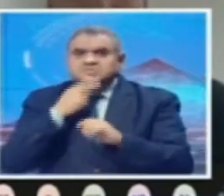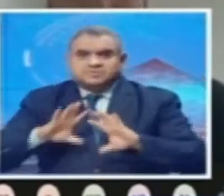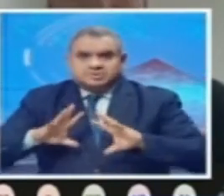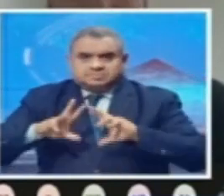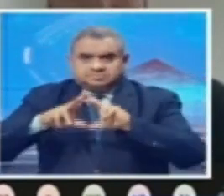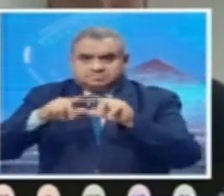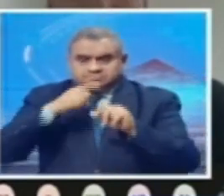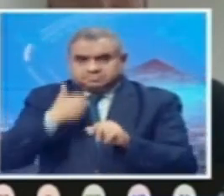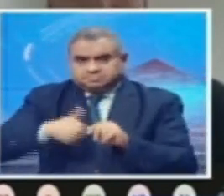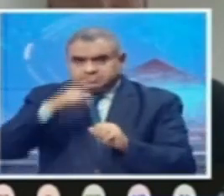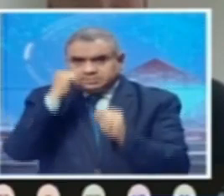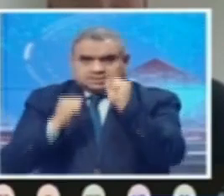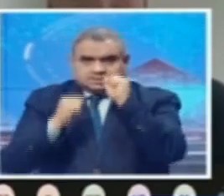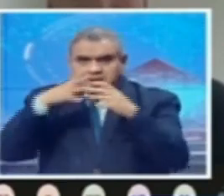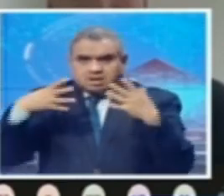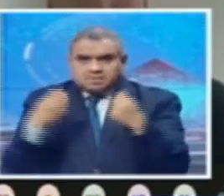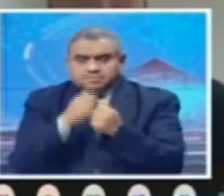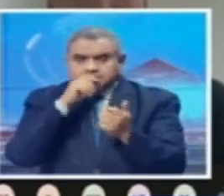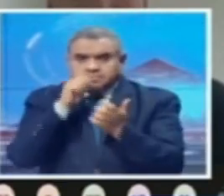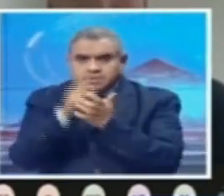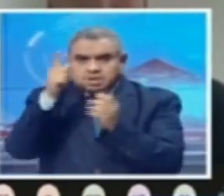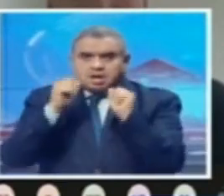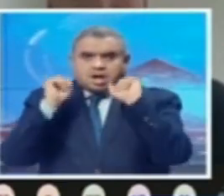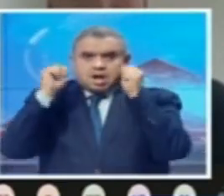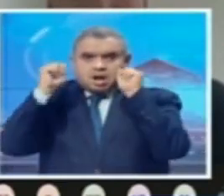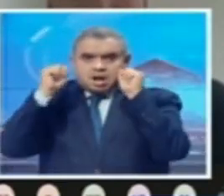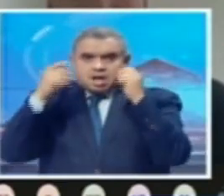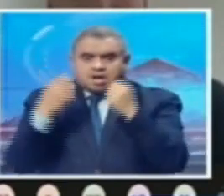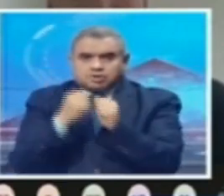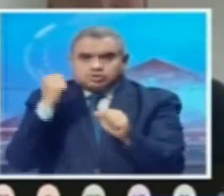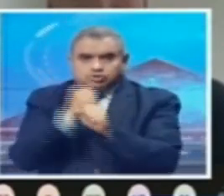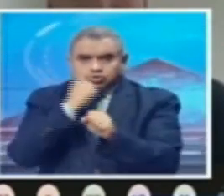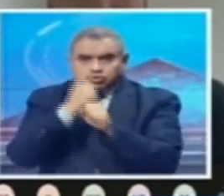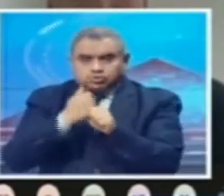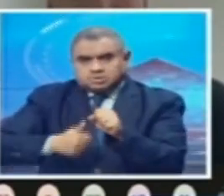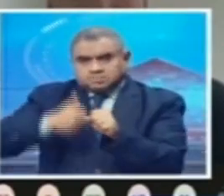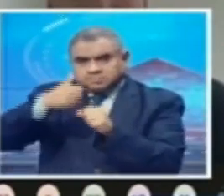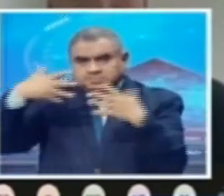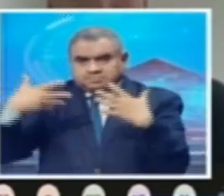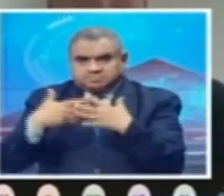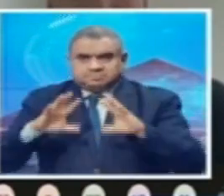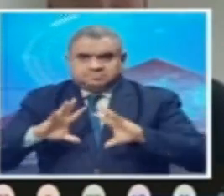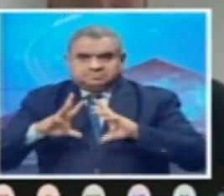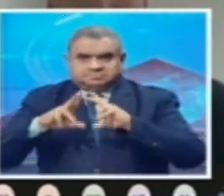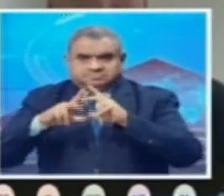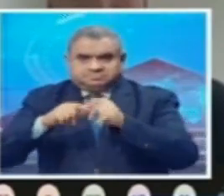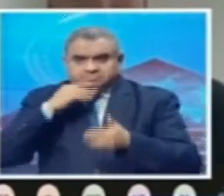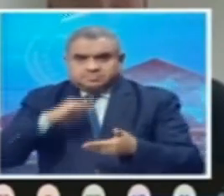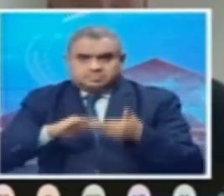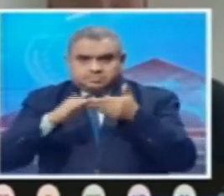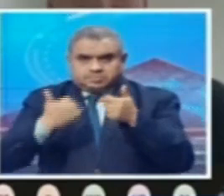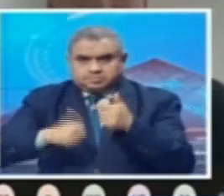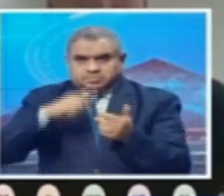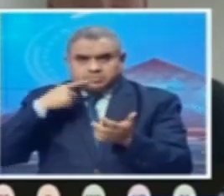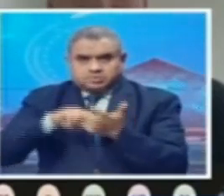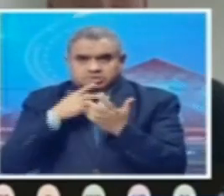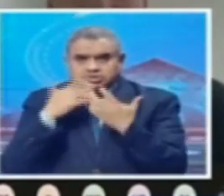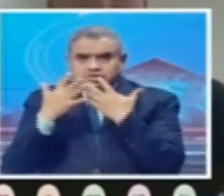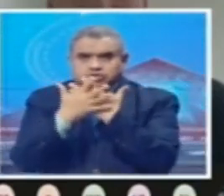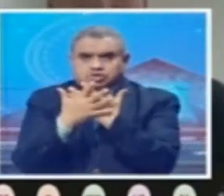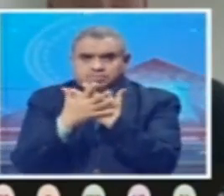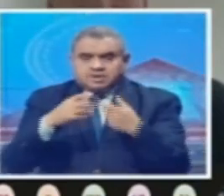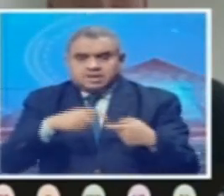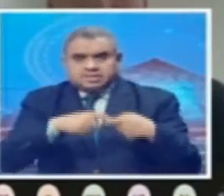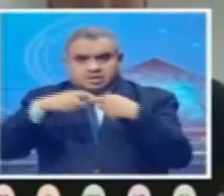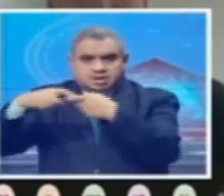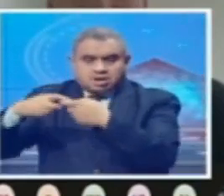مناسبة لانتقال الطاقة، وأكد أن قطاع الكهرباء يبذل جهدا كبيرا لتحسين وتطوير كافة الخدمات وتحسين